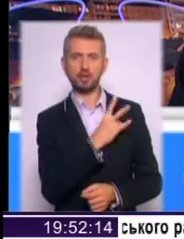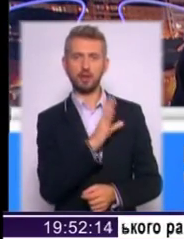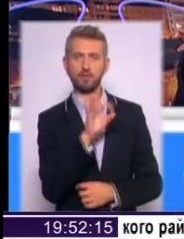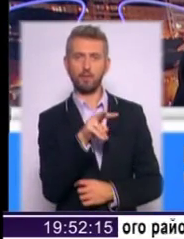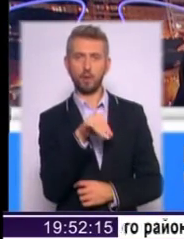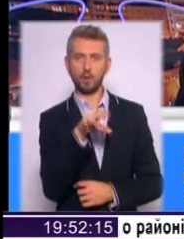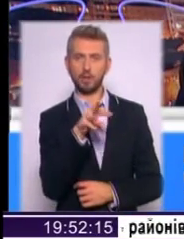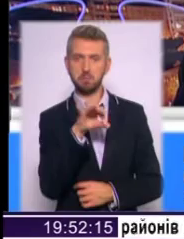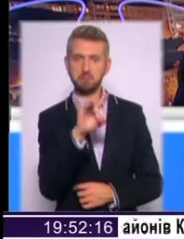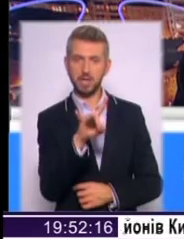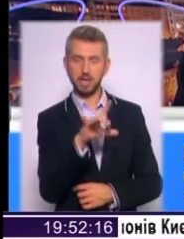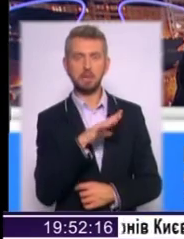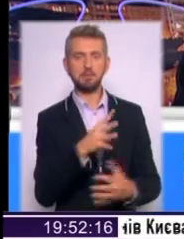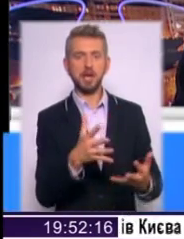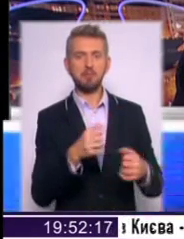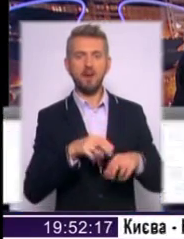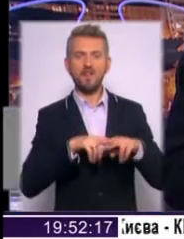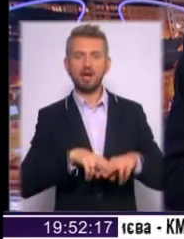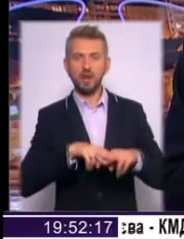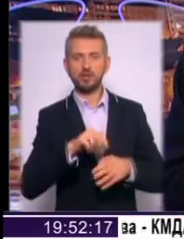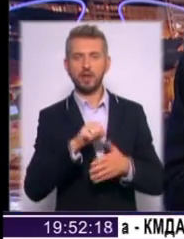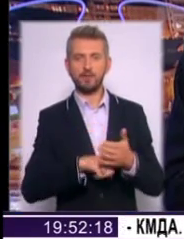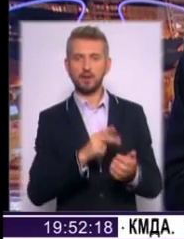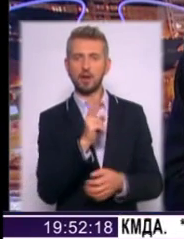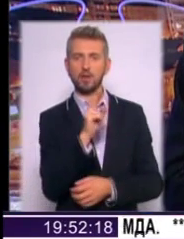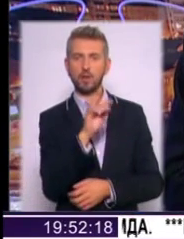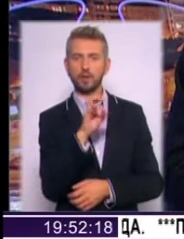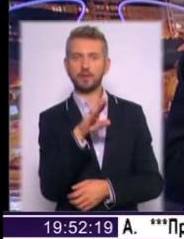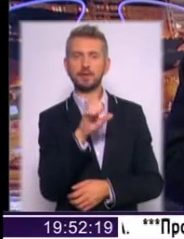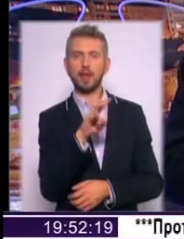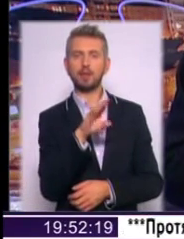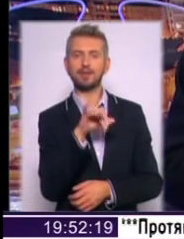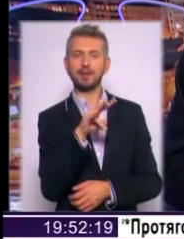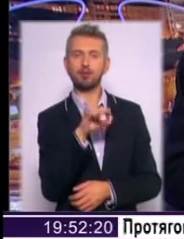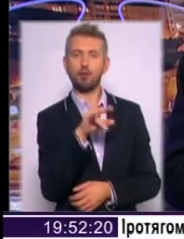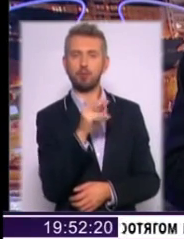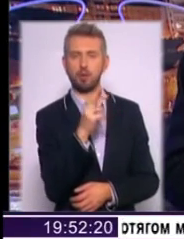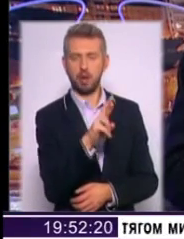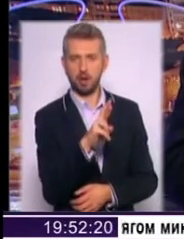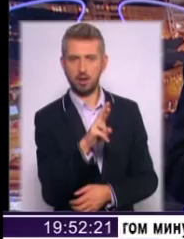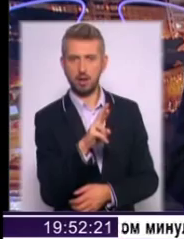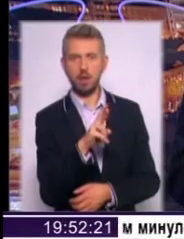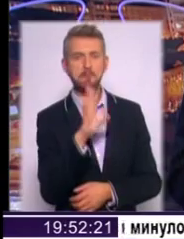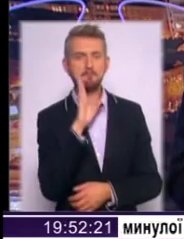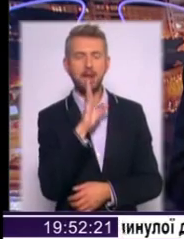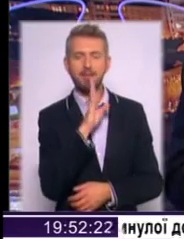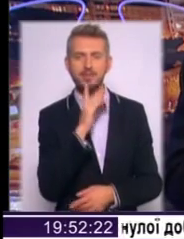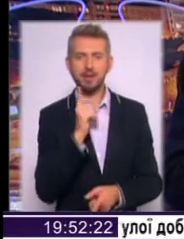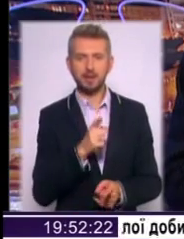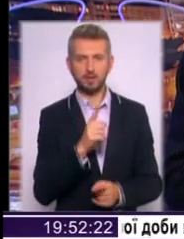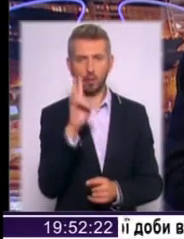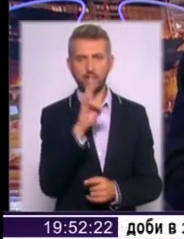Володимир приймав хрещення від Константинополя. Тобто материнською церквою для